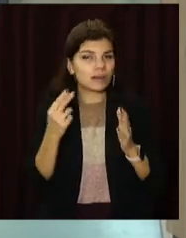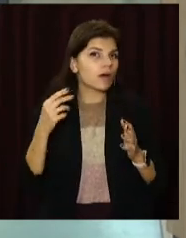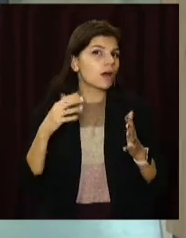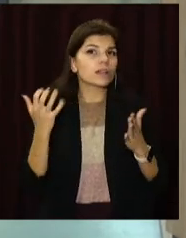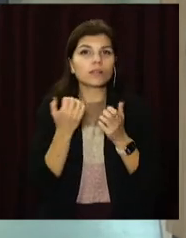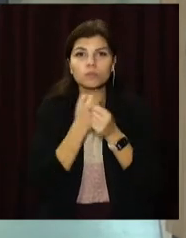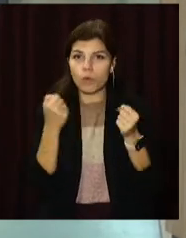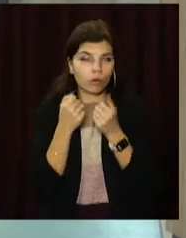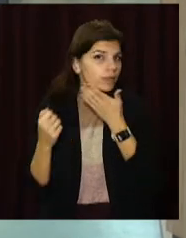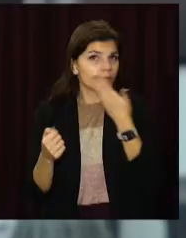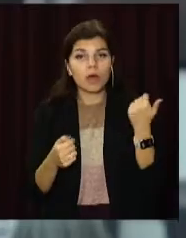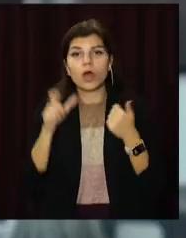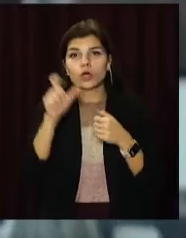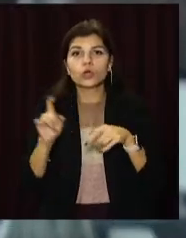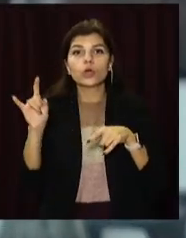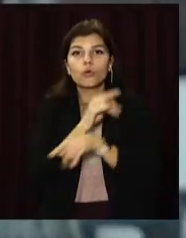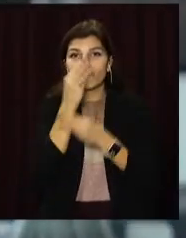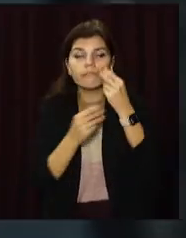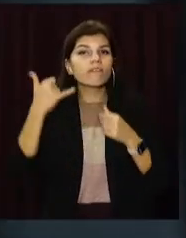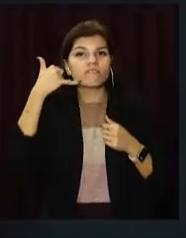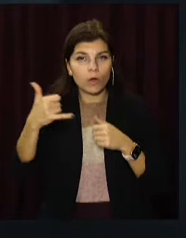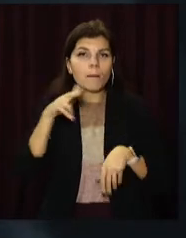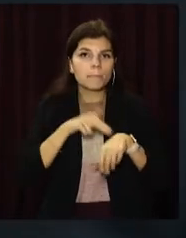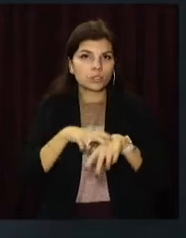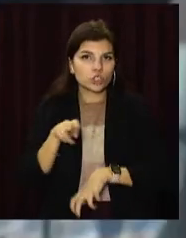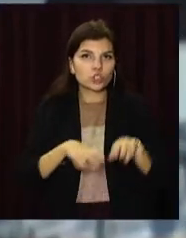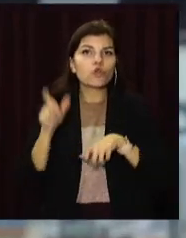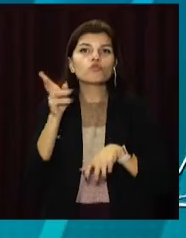знайшли. Хибних мінерів наразі шукає поліція.